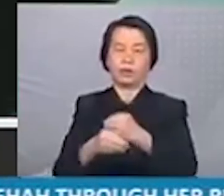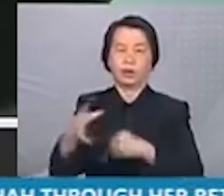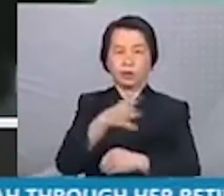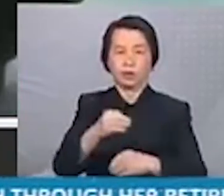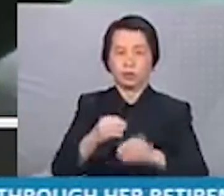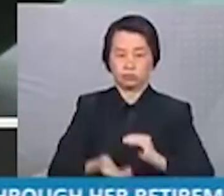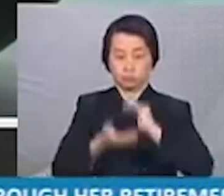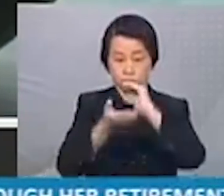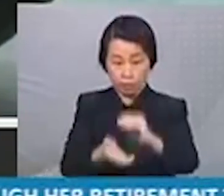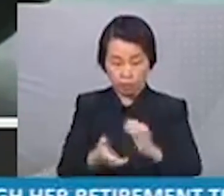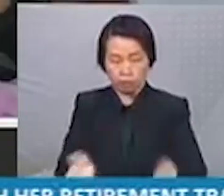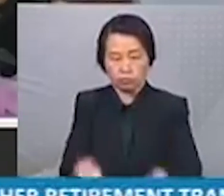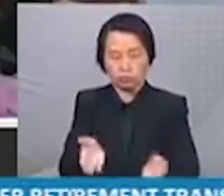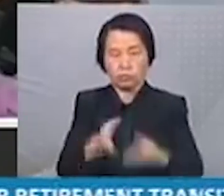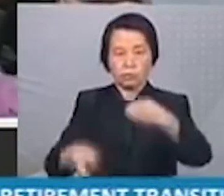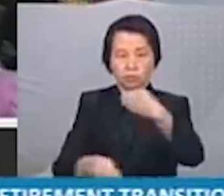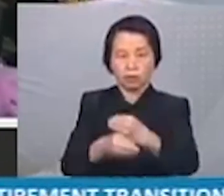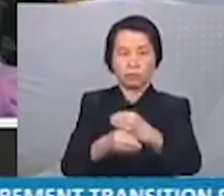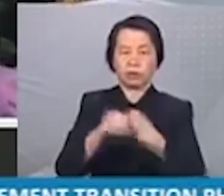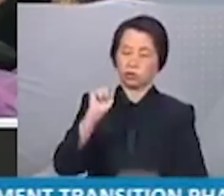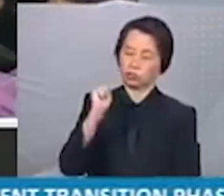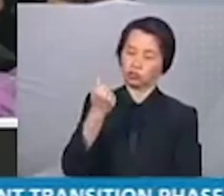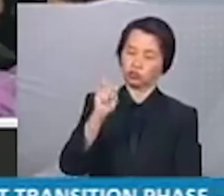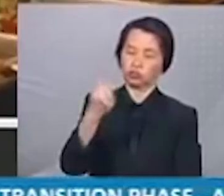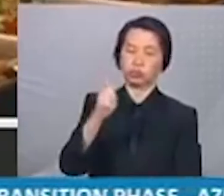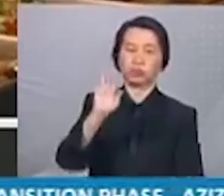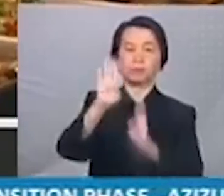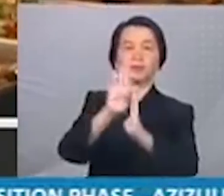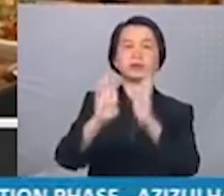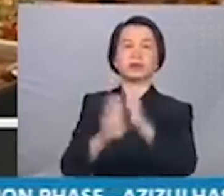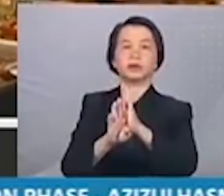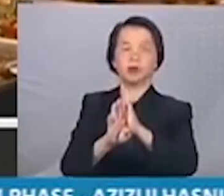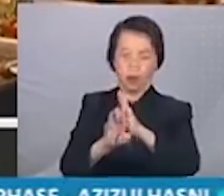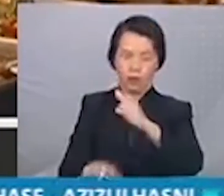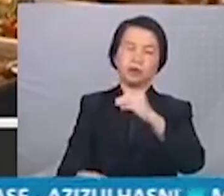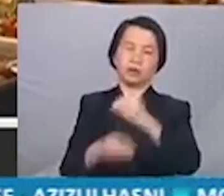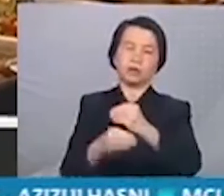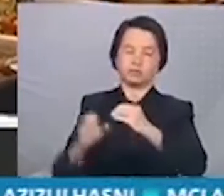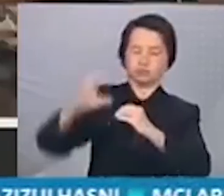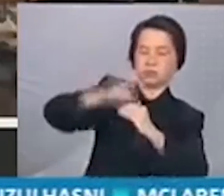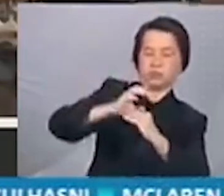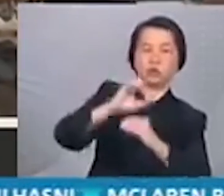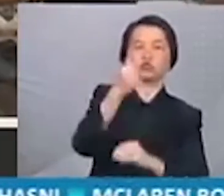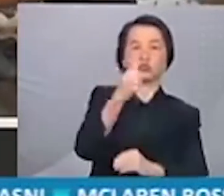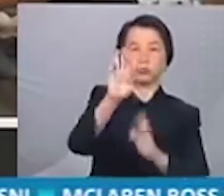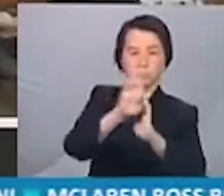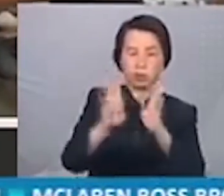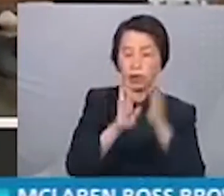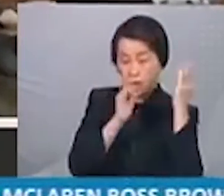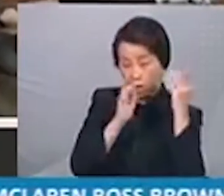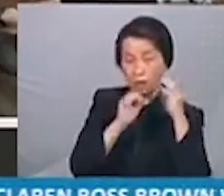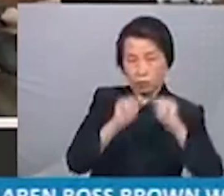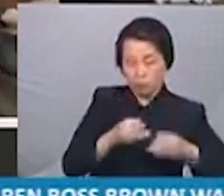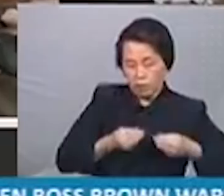t-cash tambahan berjumlah sepuluh bilyet 10 Billionaire ini diharapkan dapat membantu